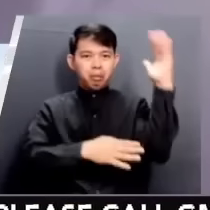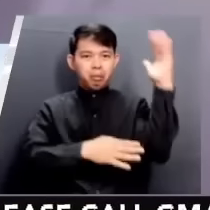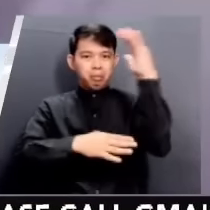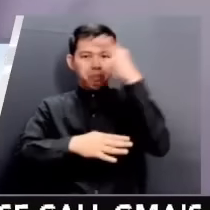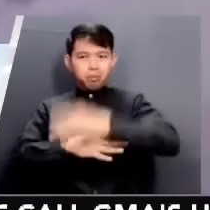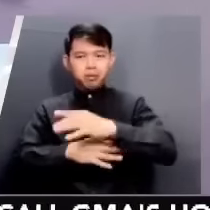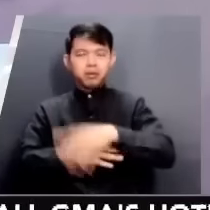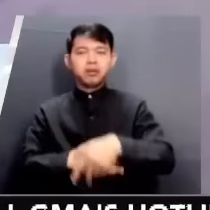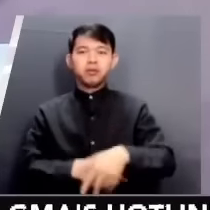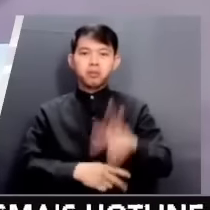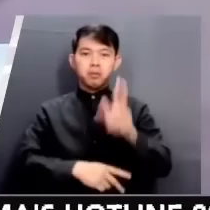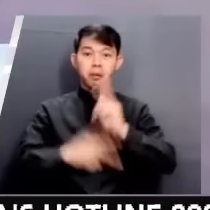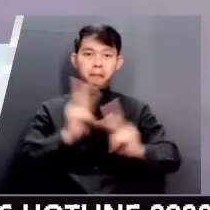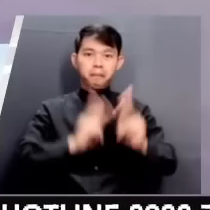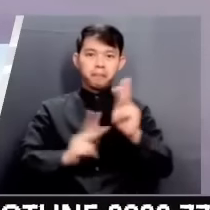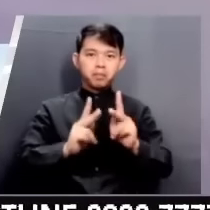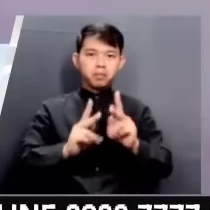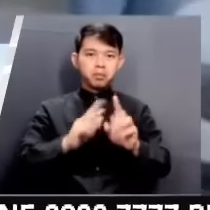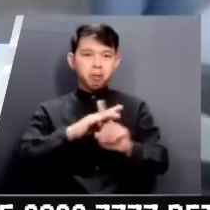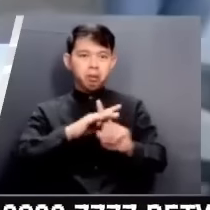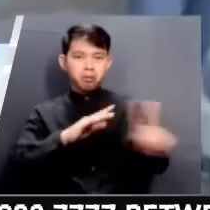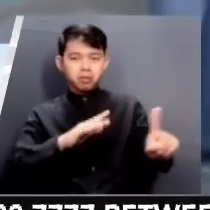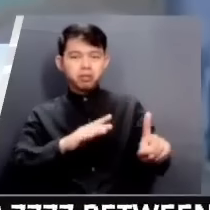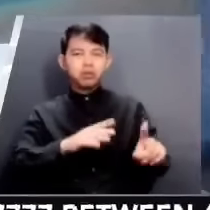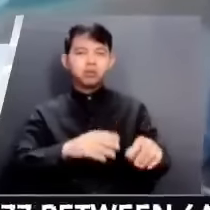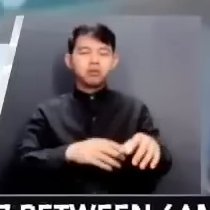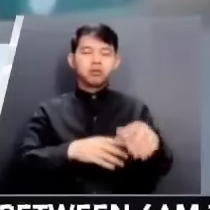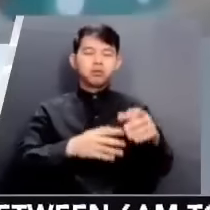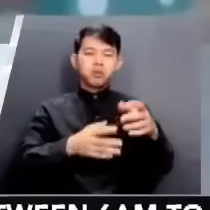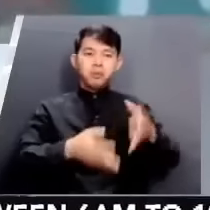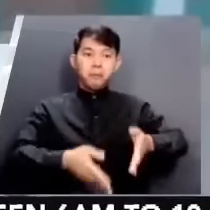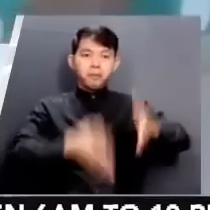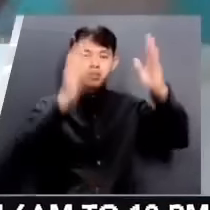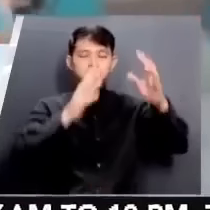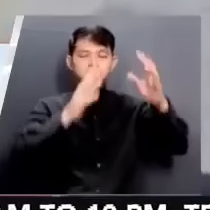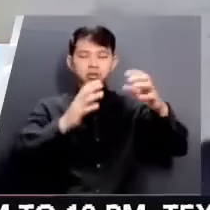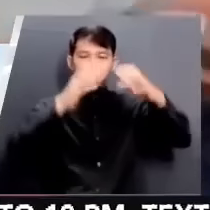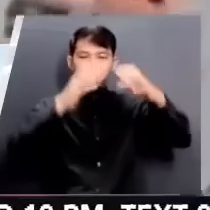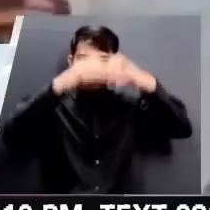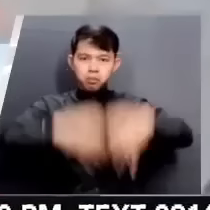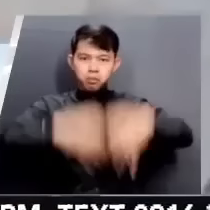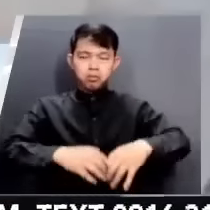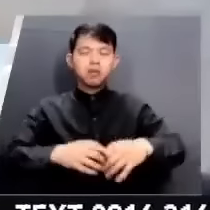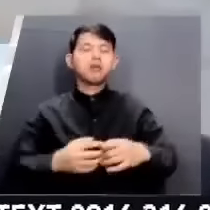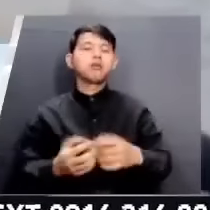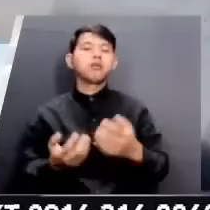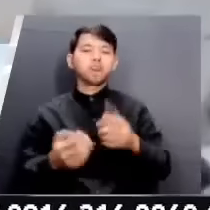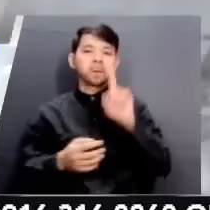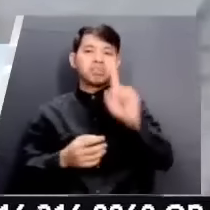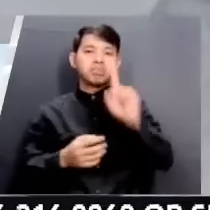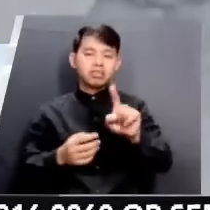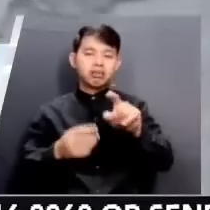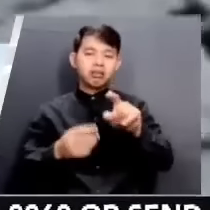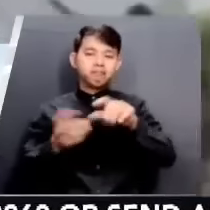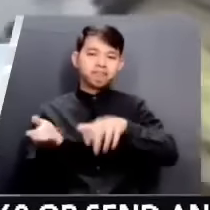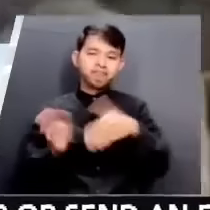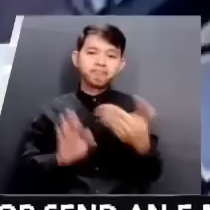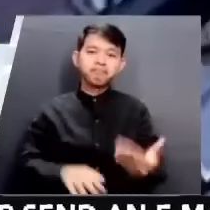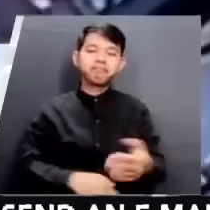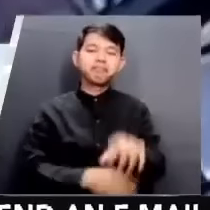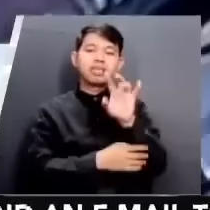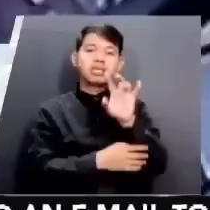pasahero habang nababalot ng alikabok ang paligid. Isa ang nasawi. 8 natabunan sa guho ang sinagip.